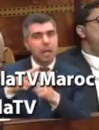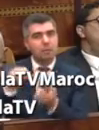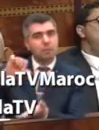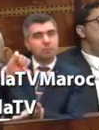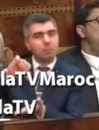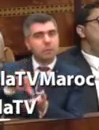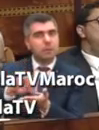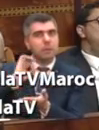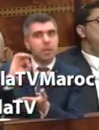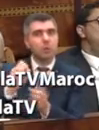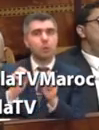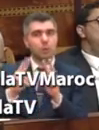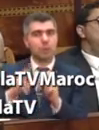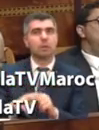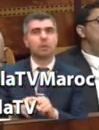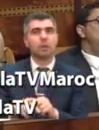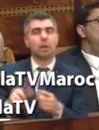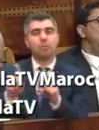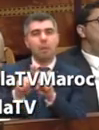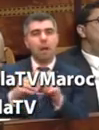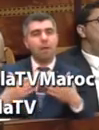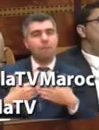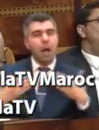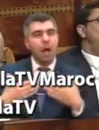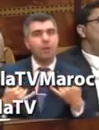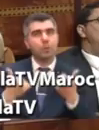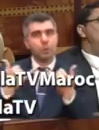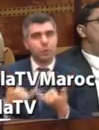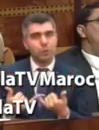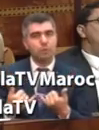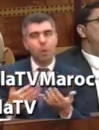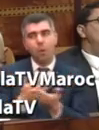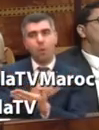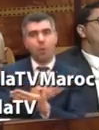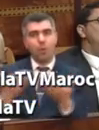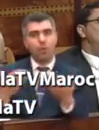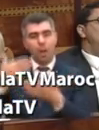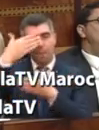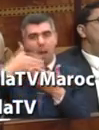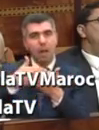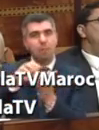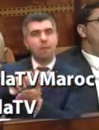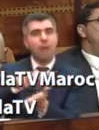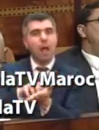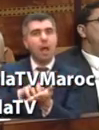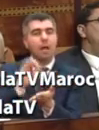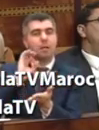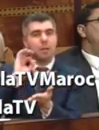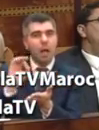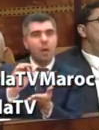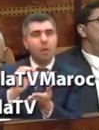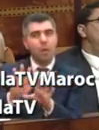اللوكس، تحسب لكم سيد الوزير، ونحن جد سعداء بهذا الخبر للساكنه المغاربيه، لان منطقه اللوكس توفر